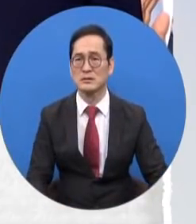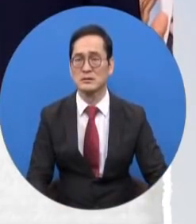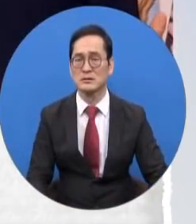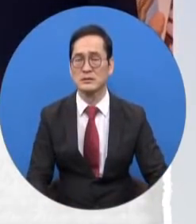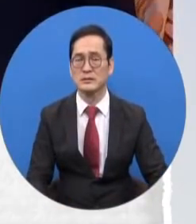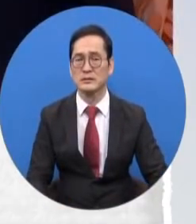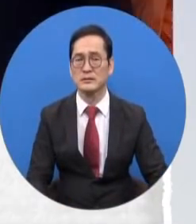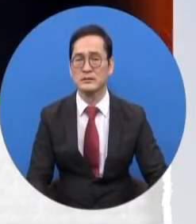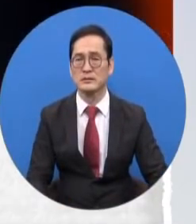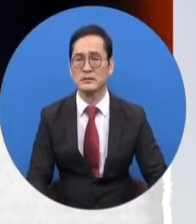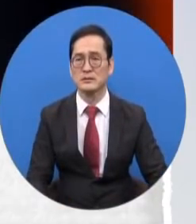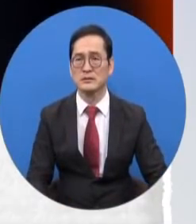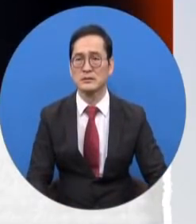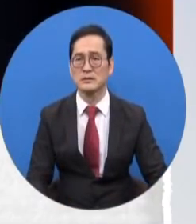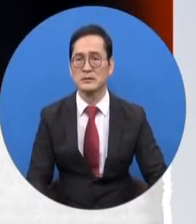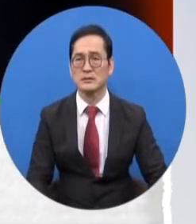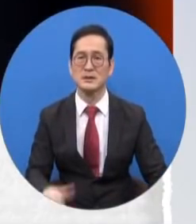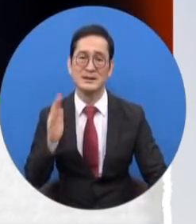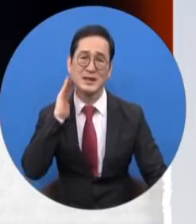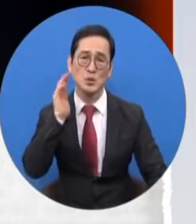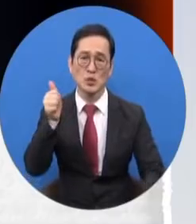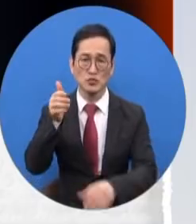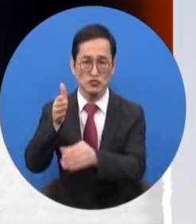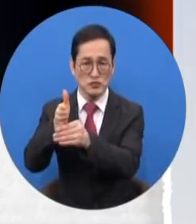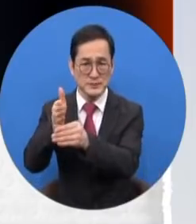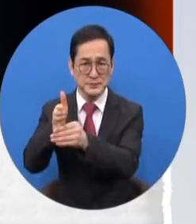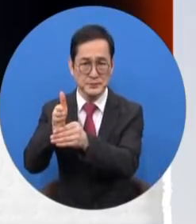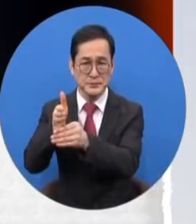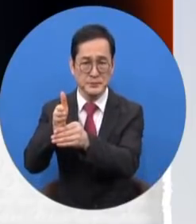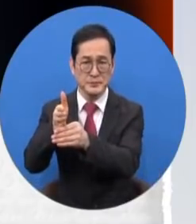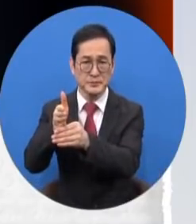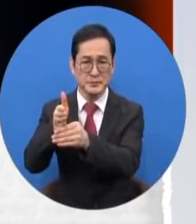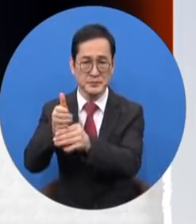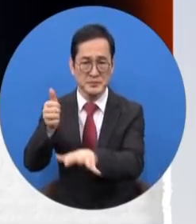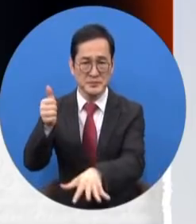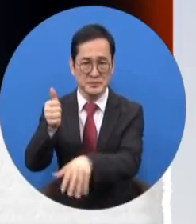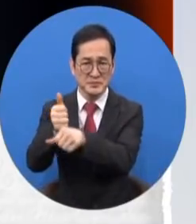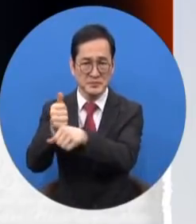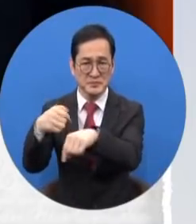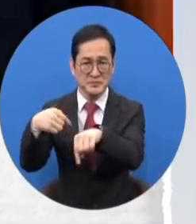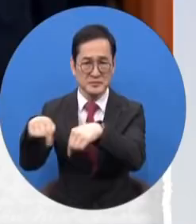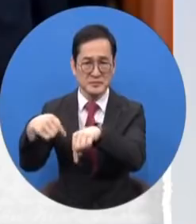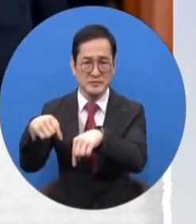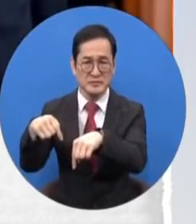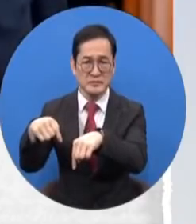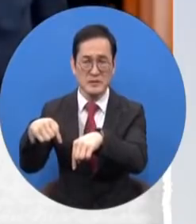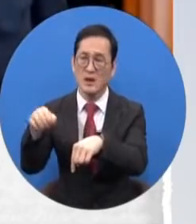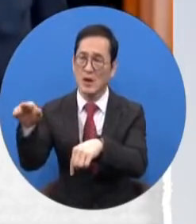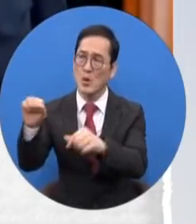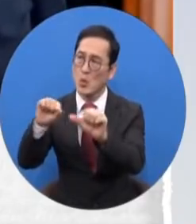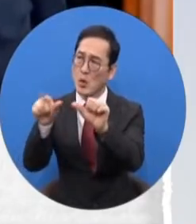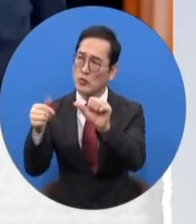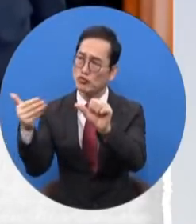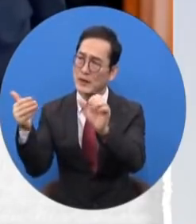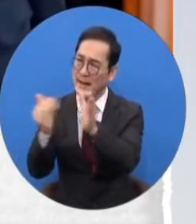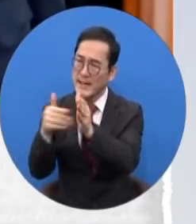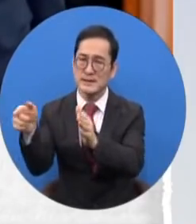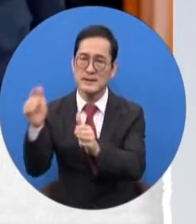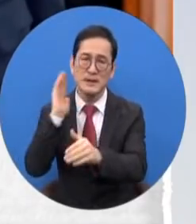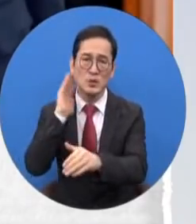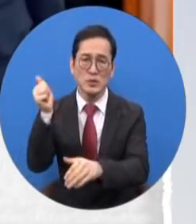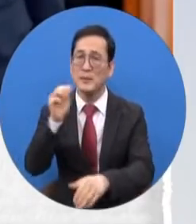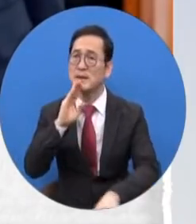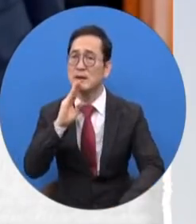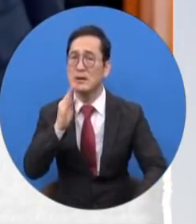따져볼까요? 대통령 제에서 사실은 법적으로 문재인 대통령이 5월 9일까지 대통령 맞아요. 그렇지만 정치적으로는